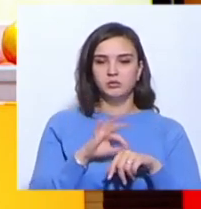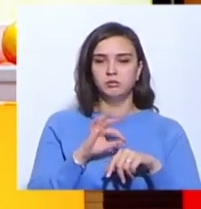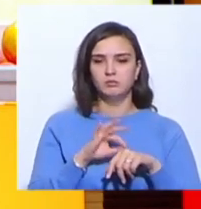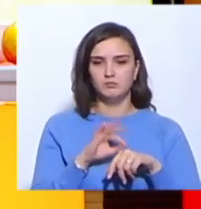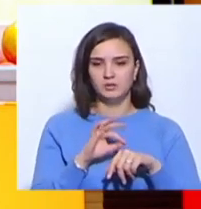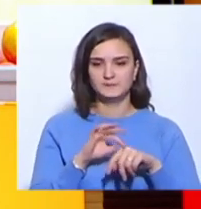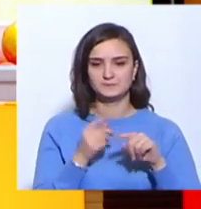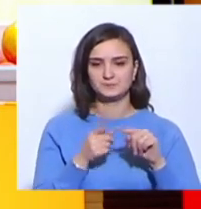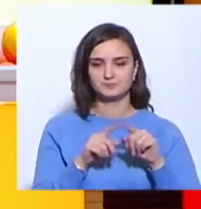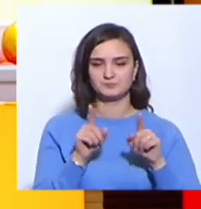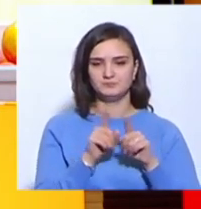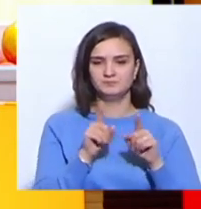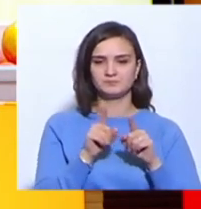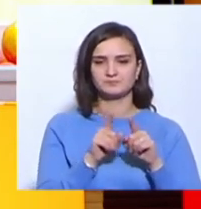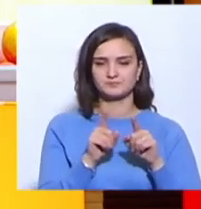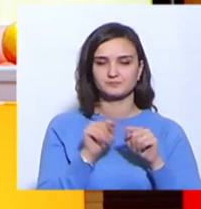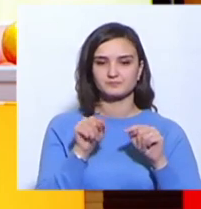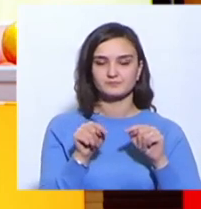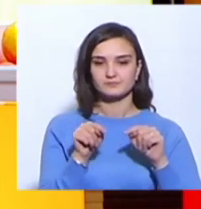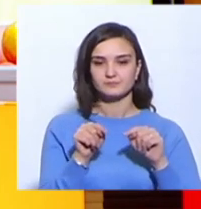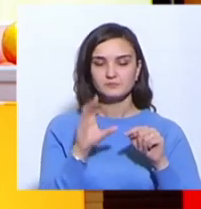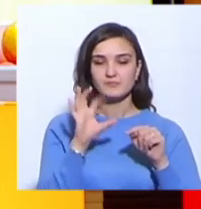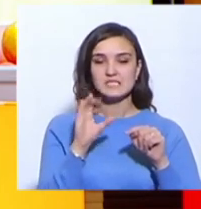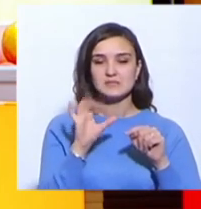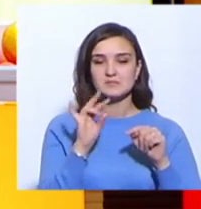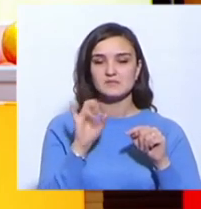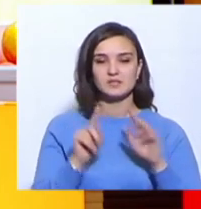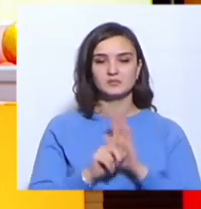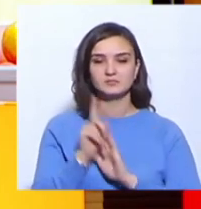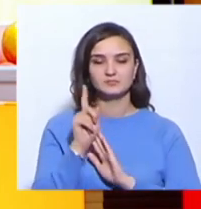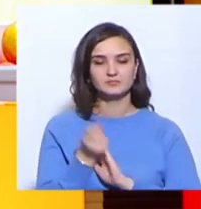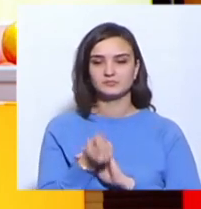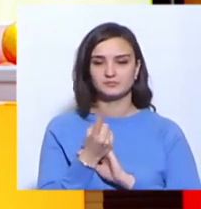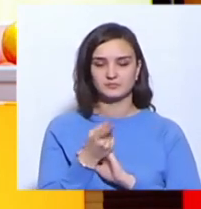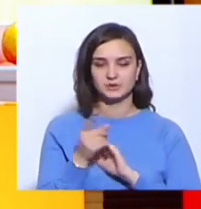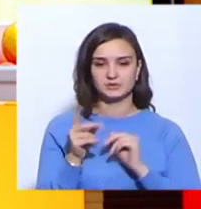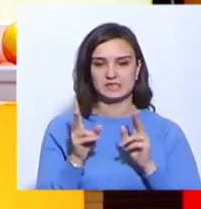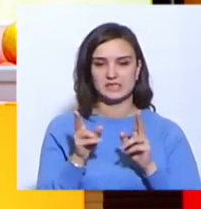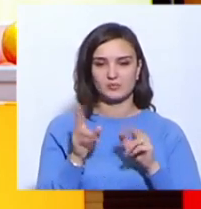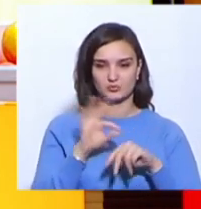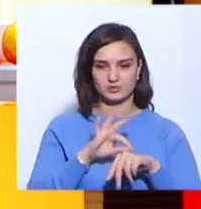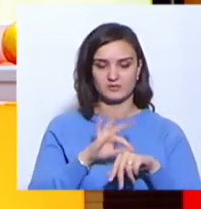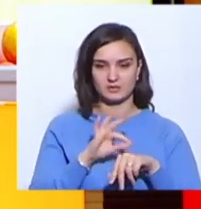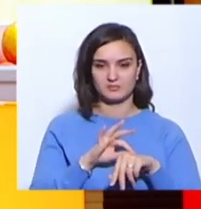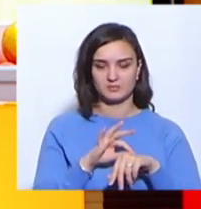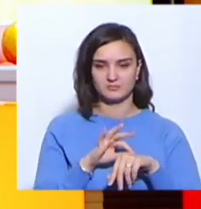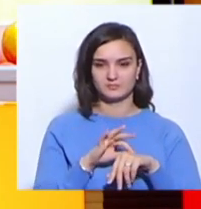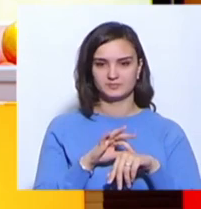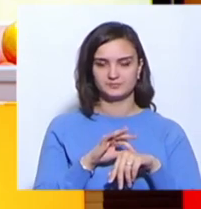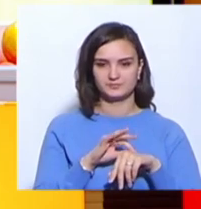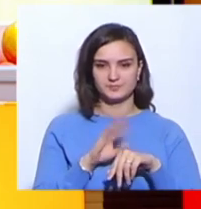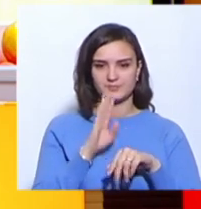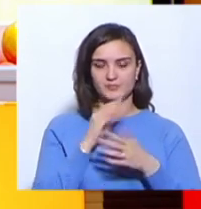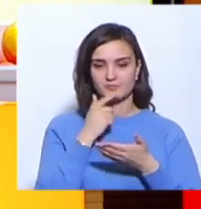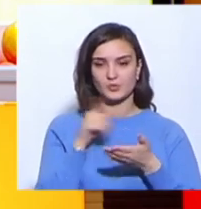რისკს. აგრეთვე კოლორექტალური სიმსივნეები გადის იმ ონკოლოგიურ დაავადებათა რისკში.